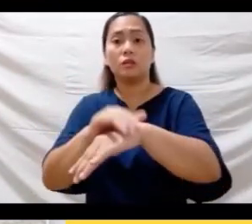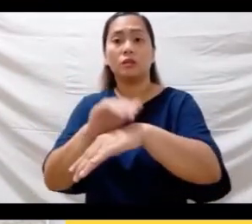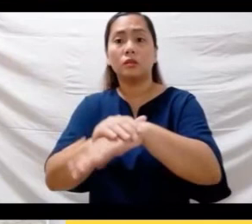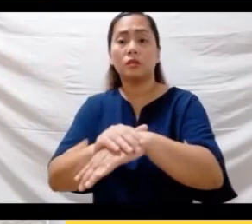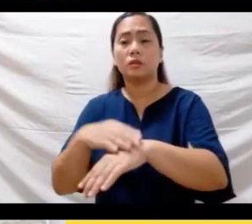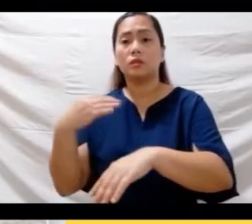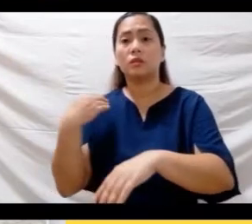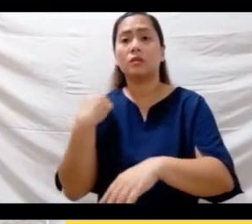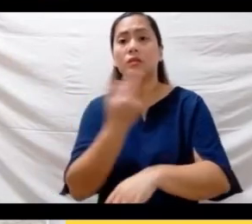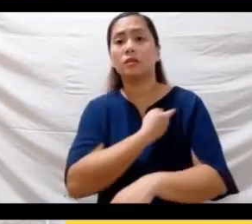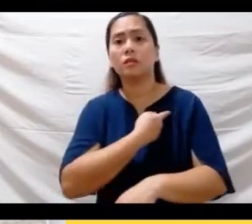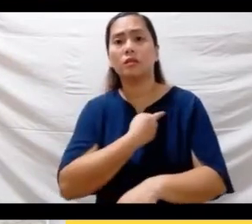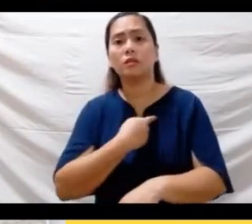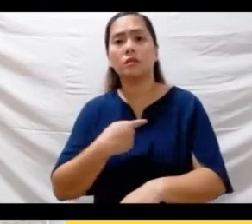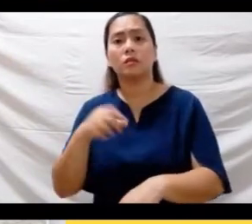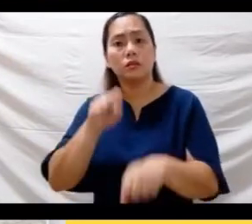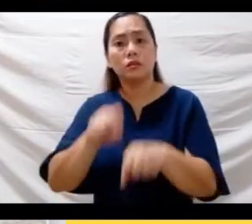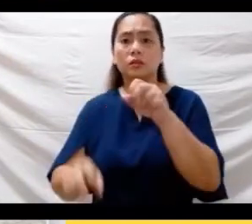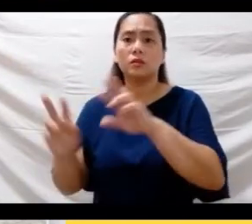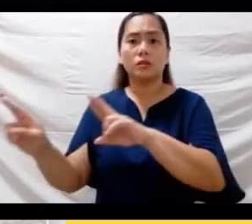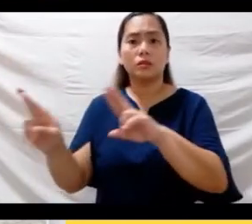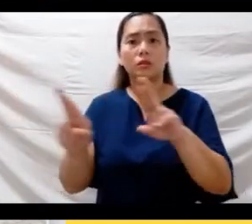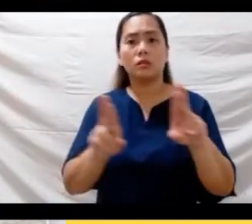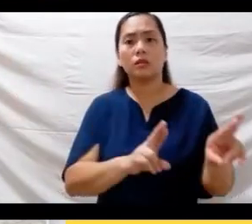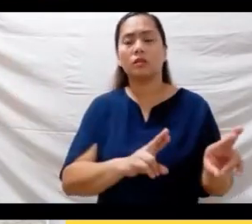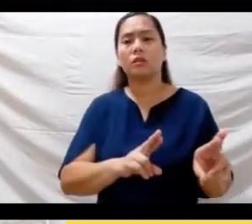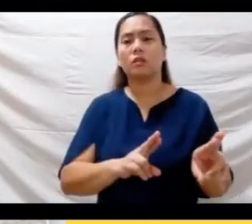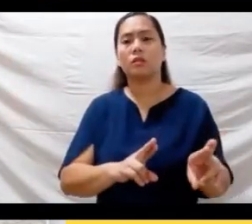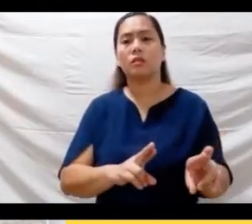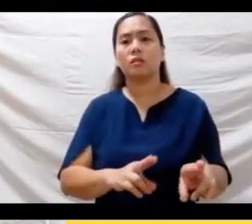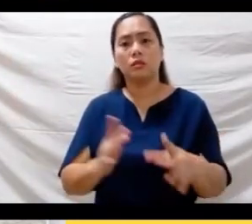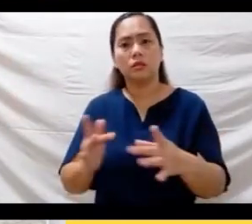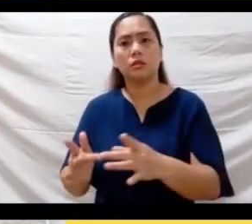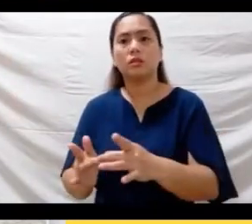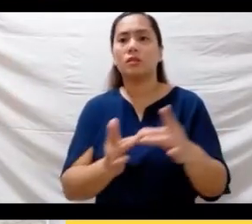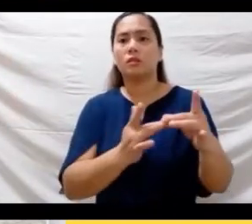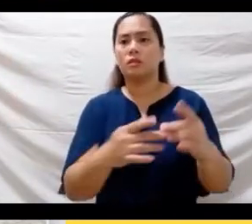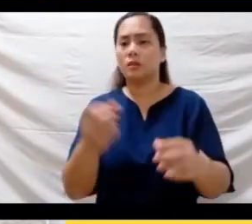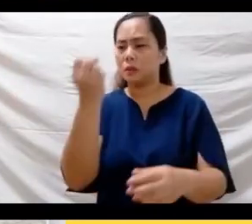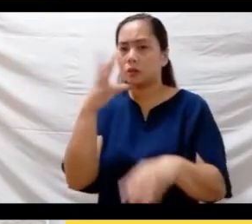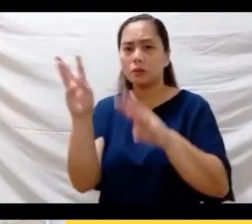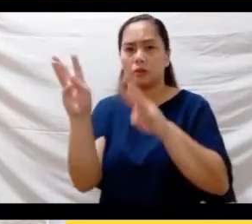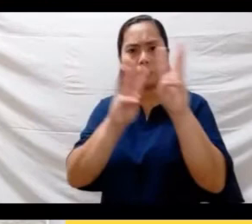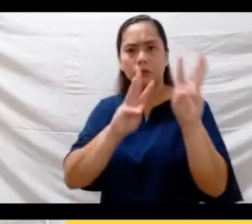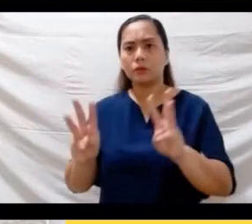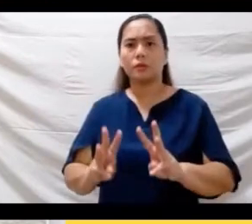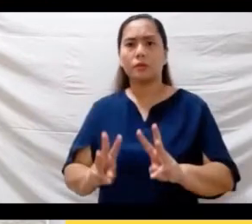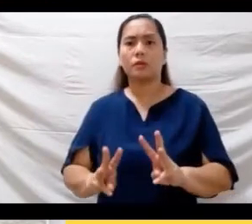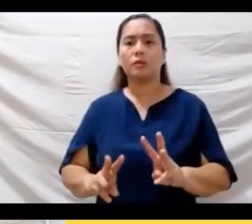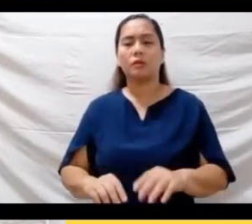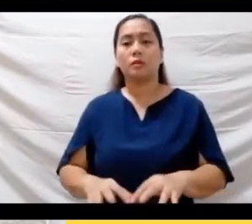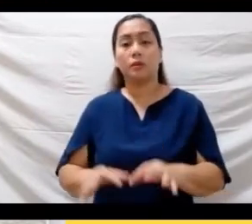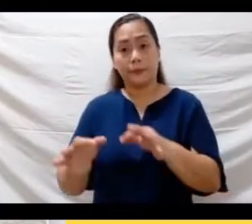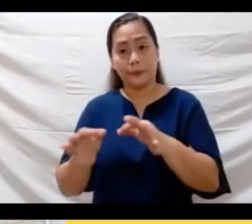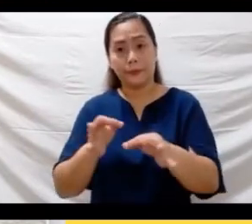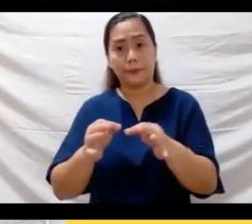upang tayo makapaghanda, lalo na kung masama ang panahon, ang paliwanag ng kanyang ate